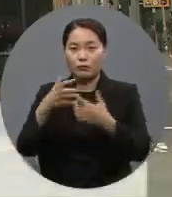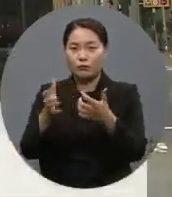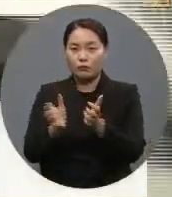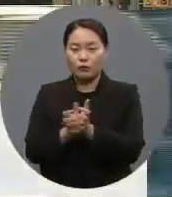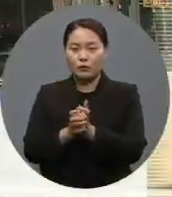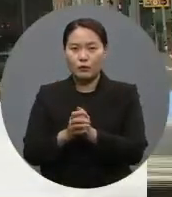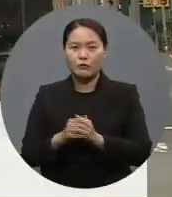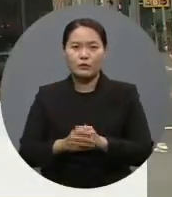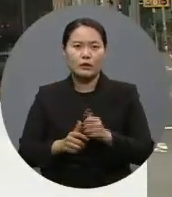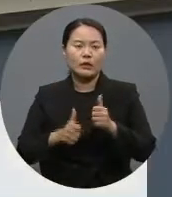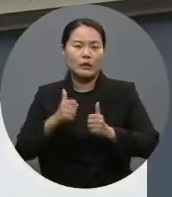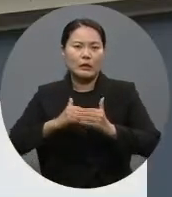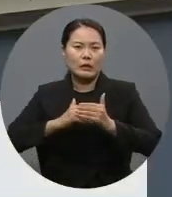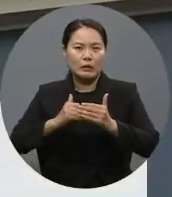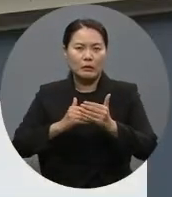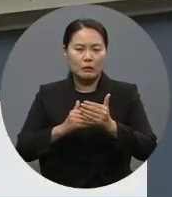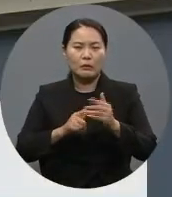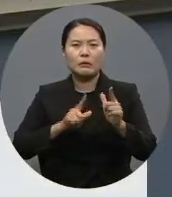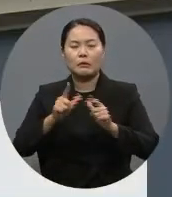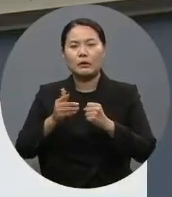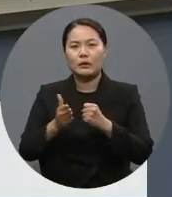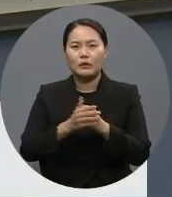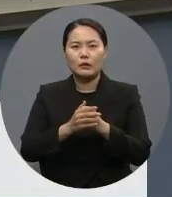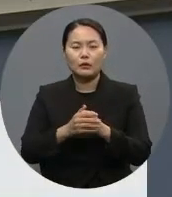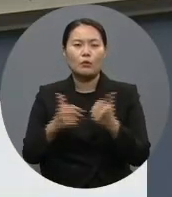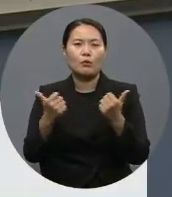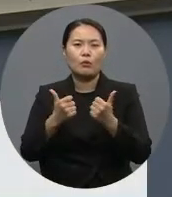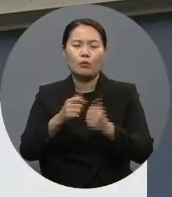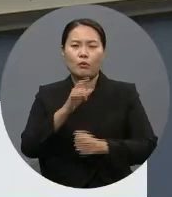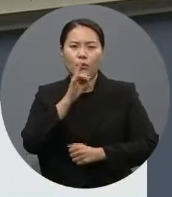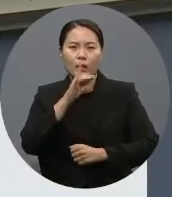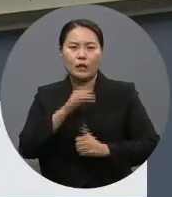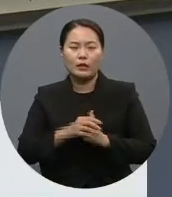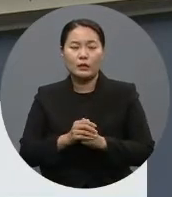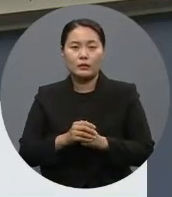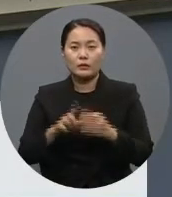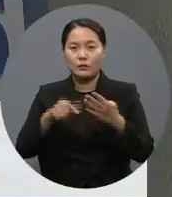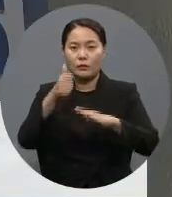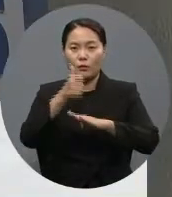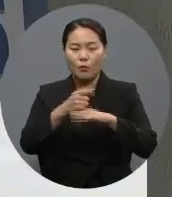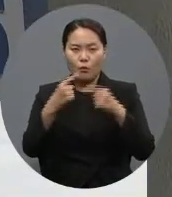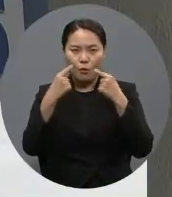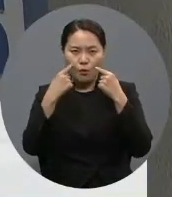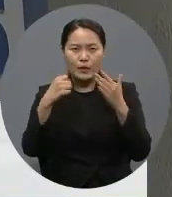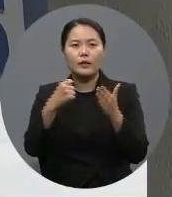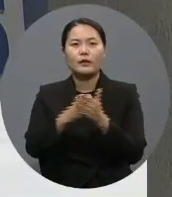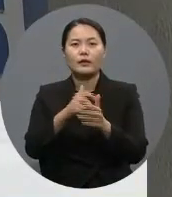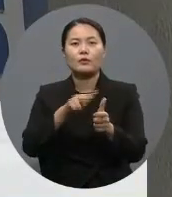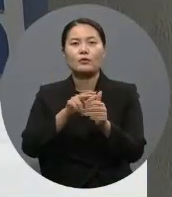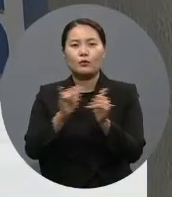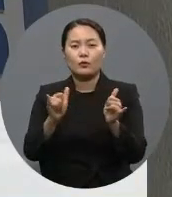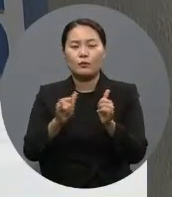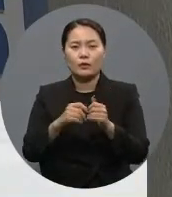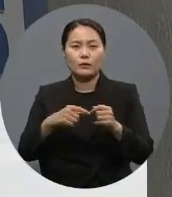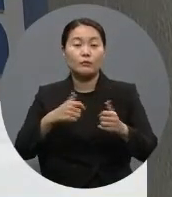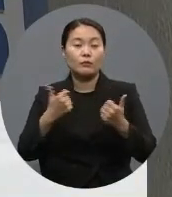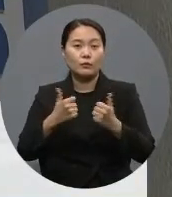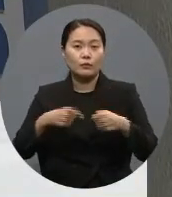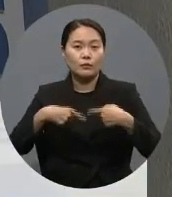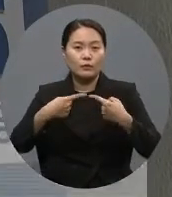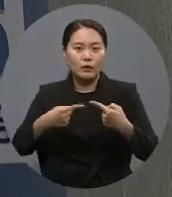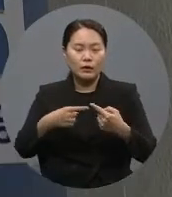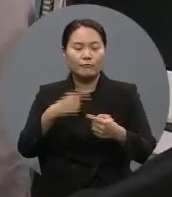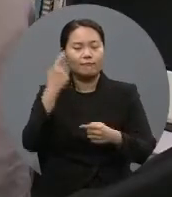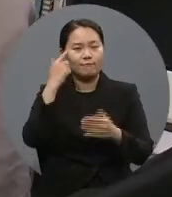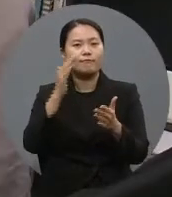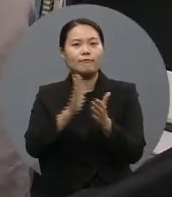공천 일정 상 예비후보 컴 중 토론에는 불가능하고 이달 말 확정되는 최종 후보들이 토론회 참석 여부를 자율적으로